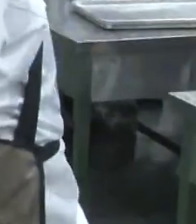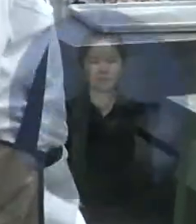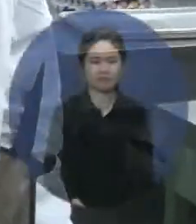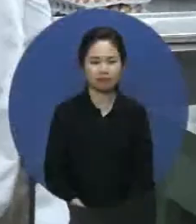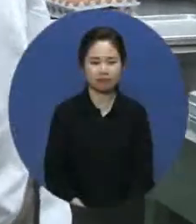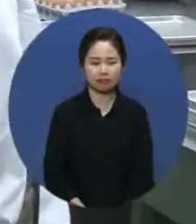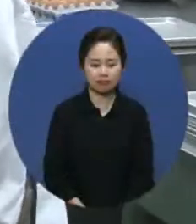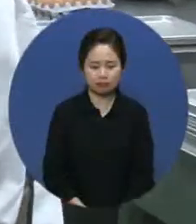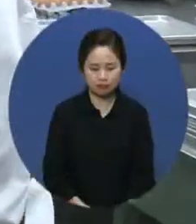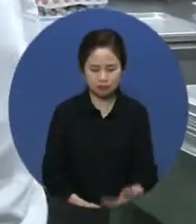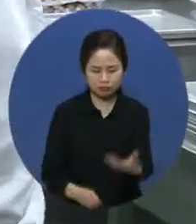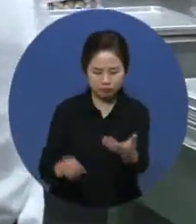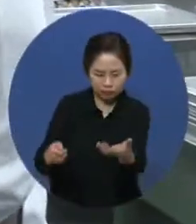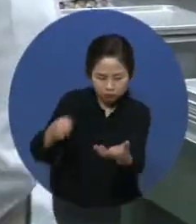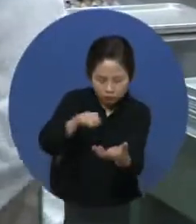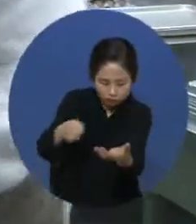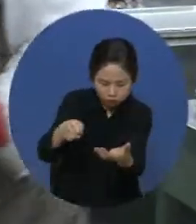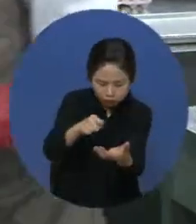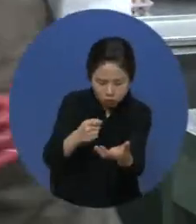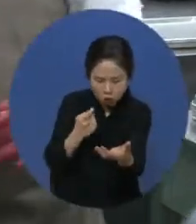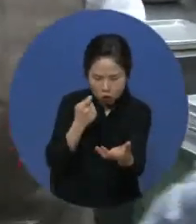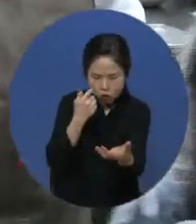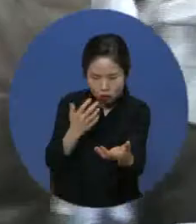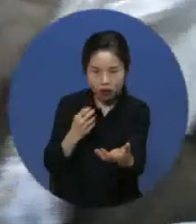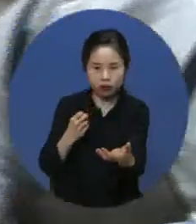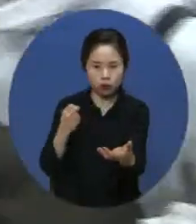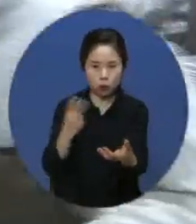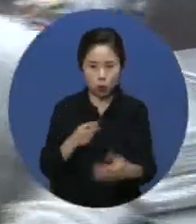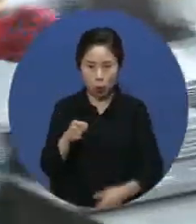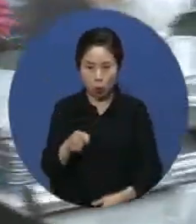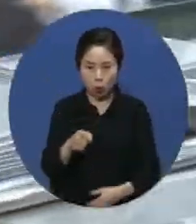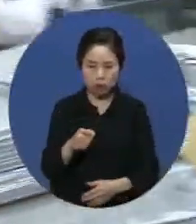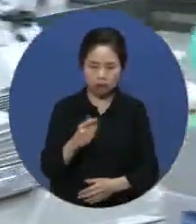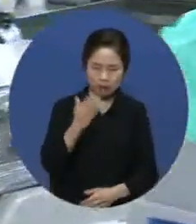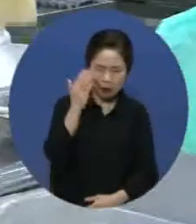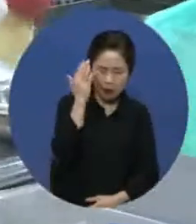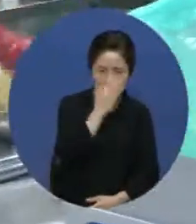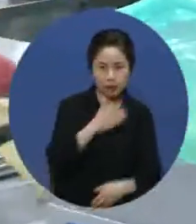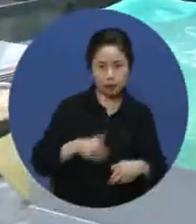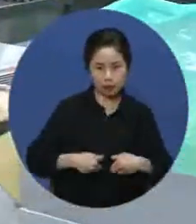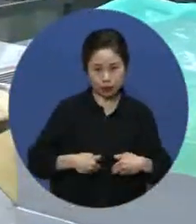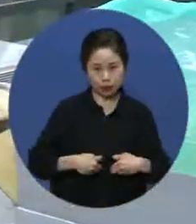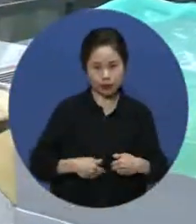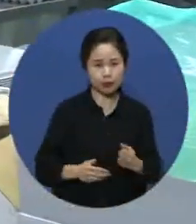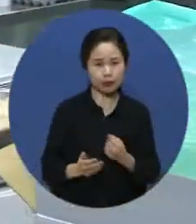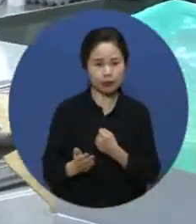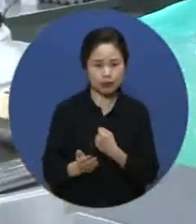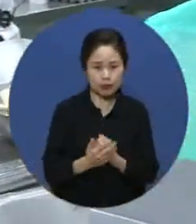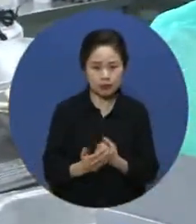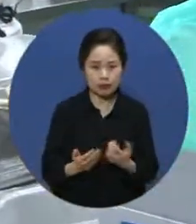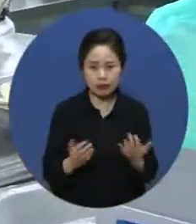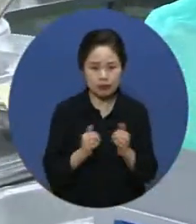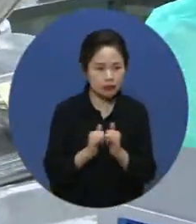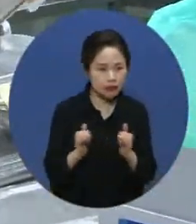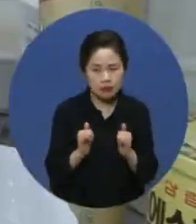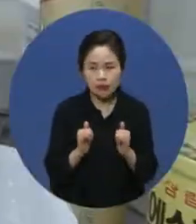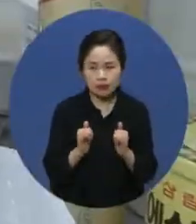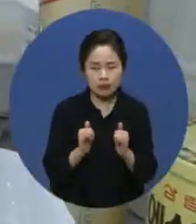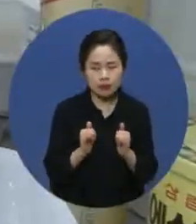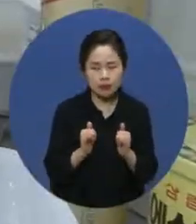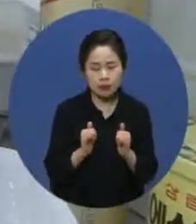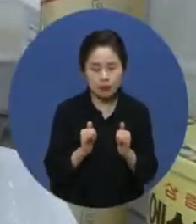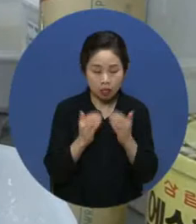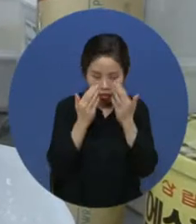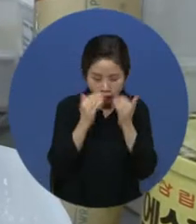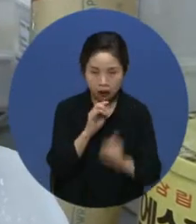정확한 계량과 철저한 위생이 따라줘야 하는 작업인 만큼 근로자들은 잠시도 긴장을 늦출 수가